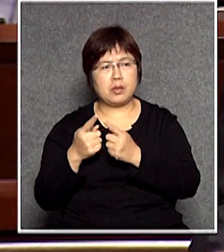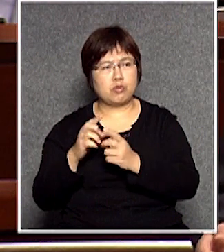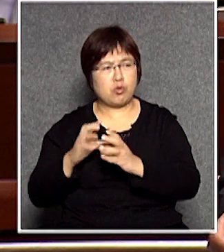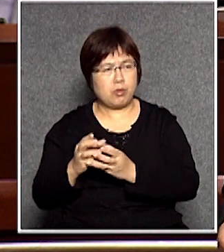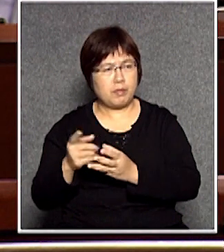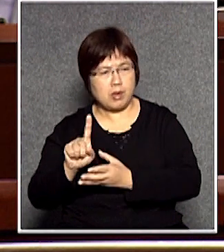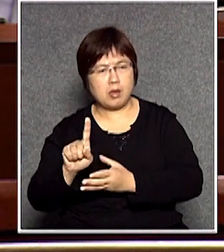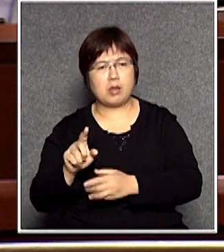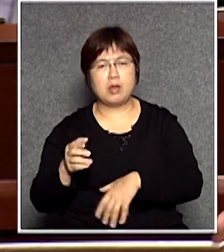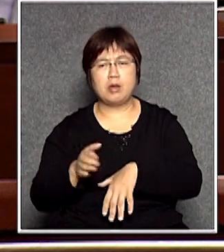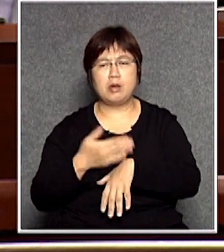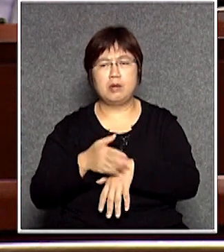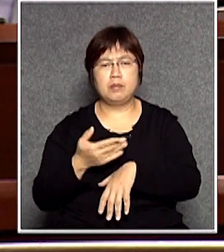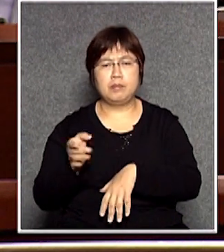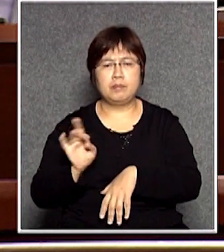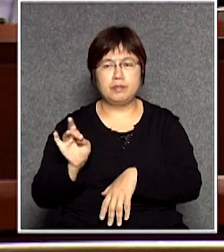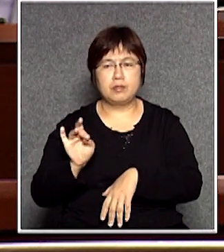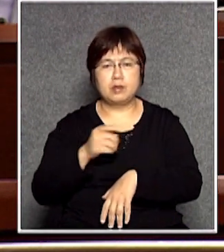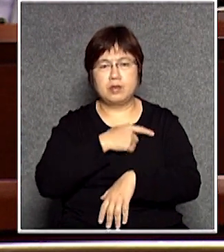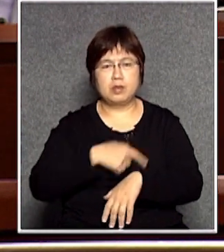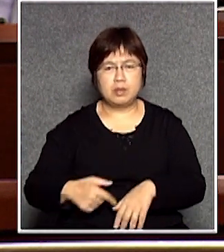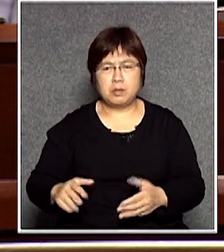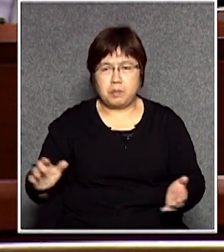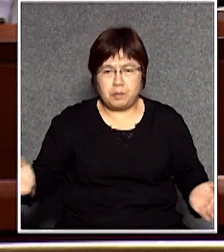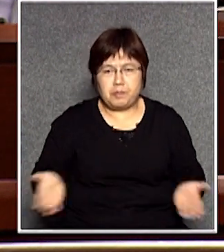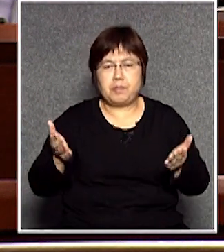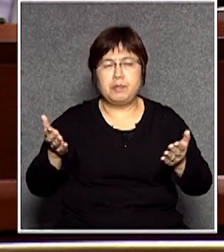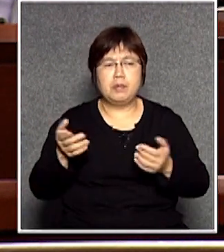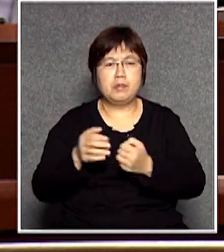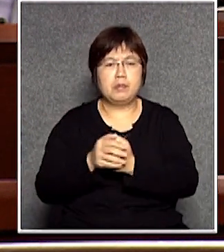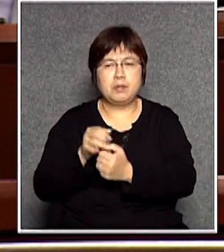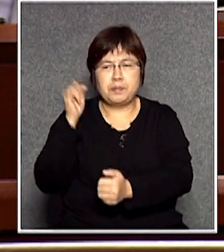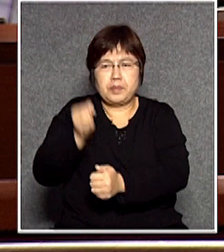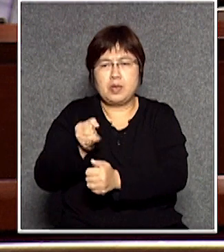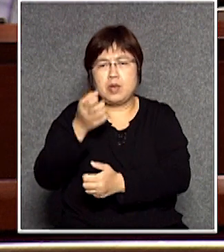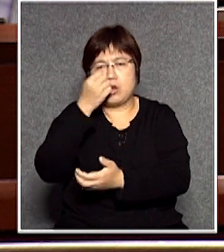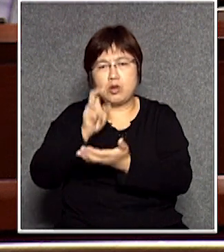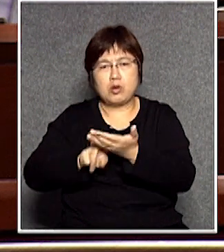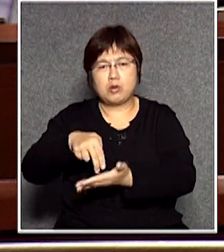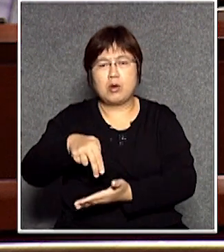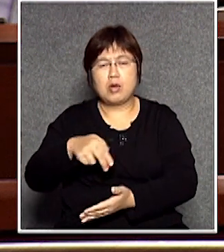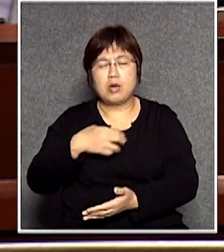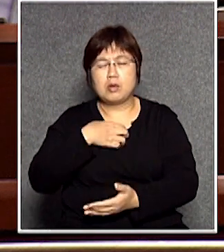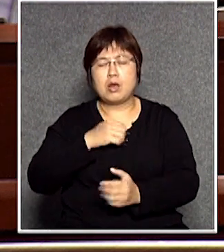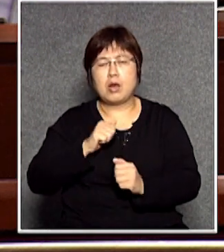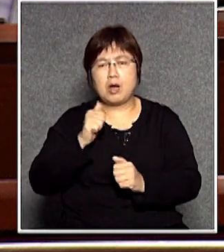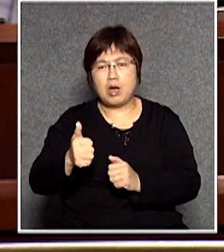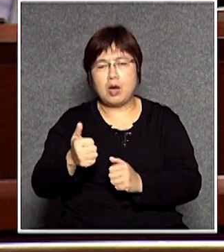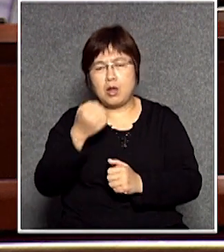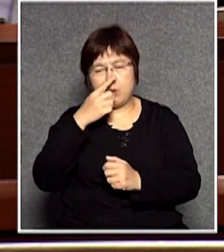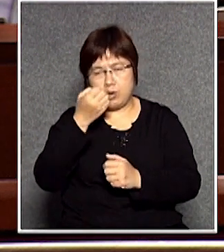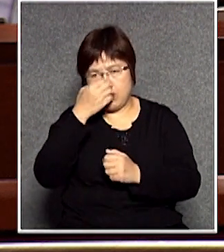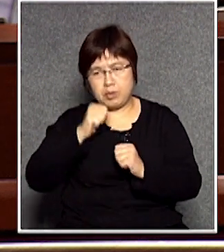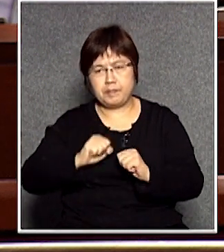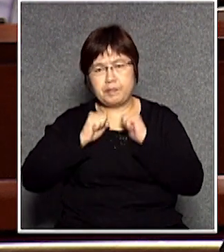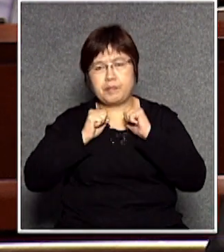剛才張國坤議員就大力鞭撻這個港獨，我覺得對的，我們一定要鞭撻港獨。